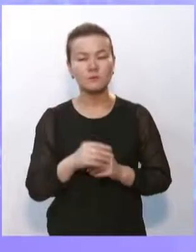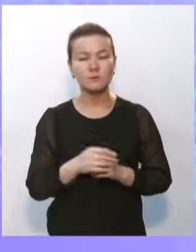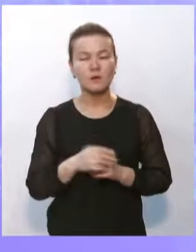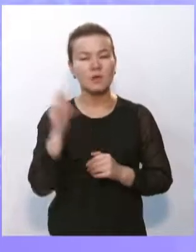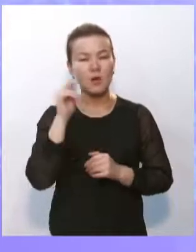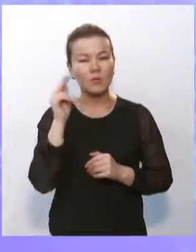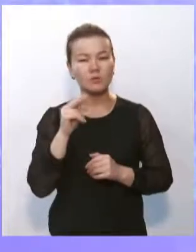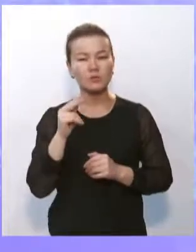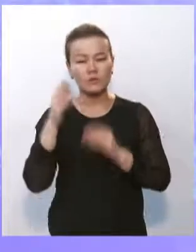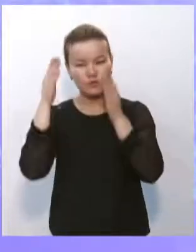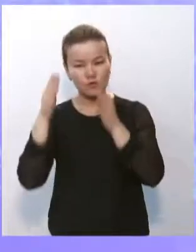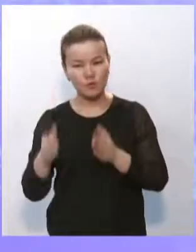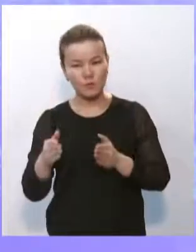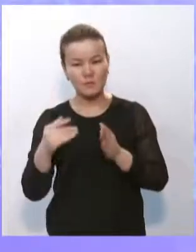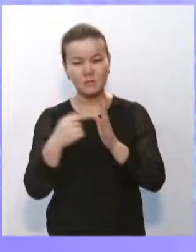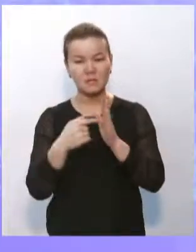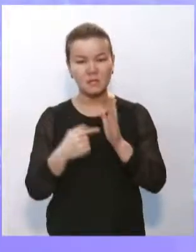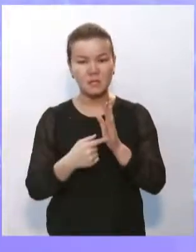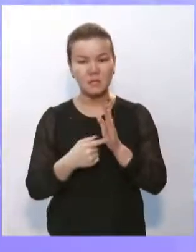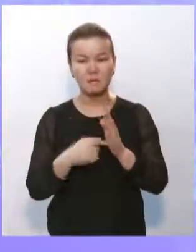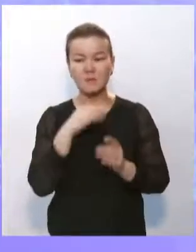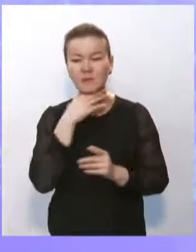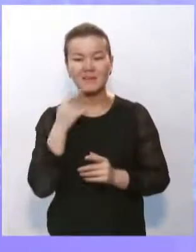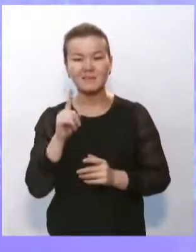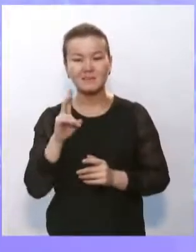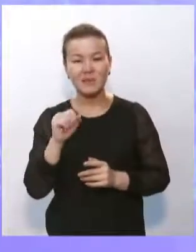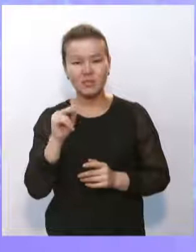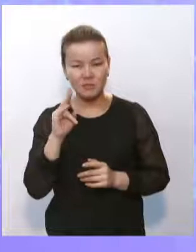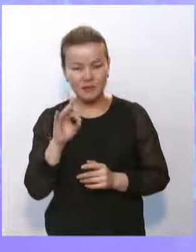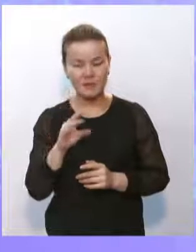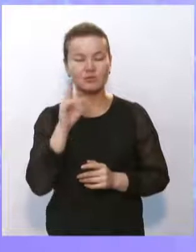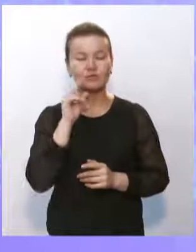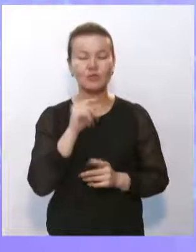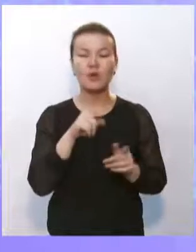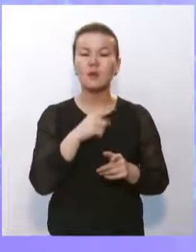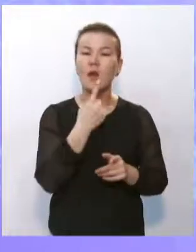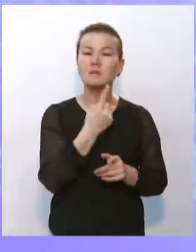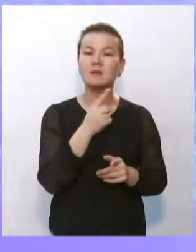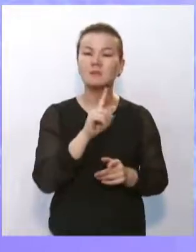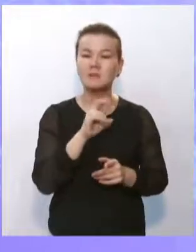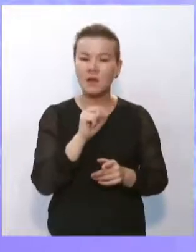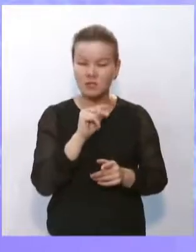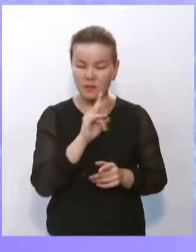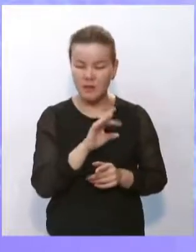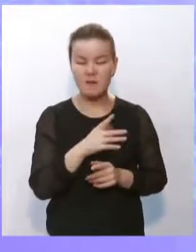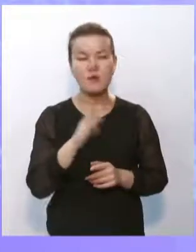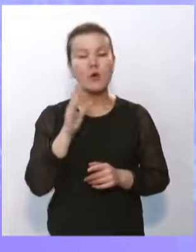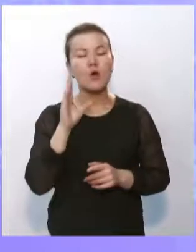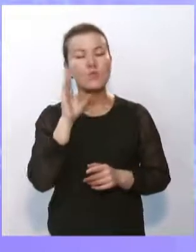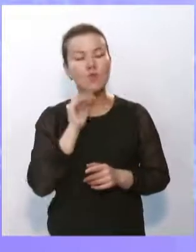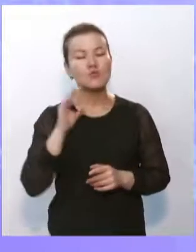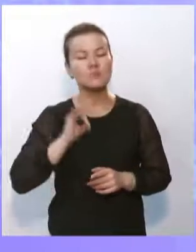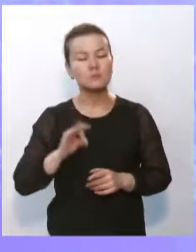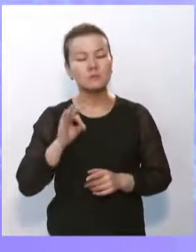научимся в столбик делить многозначное число на однозначно сможем применить в